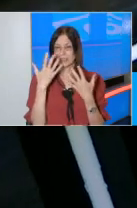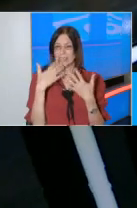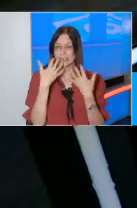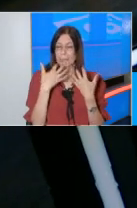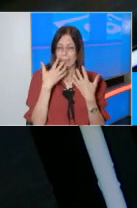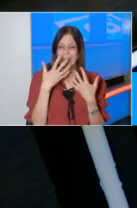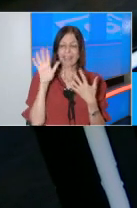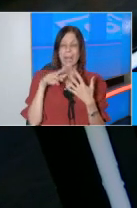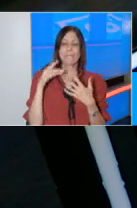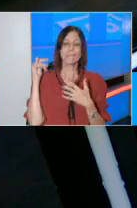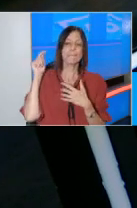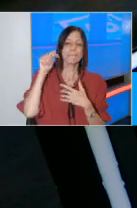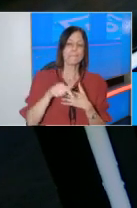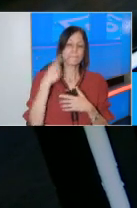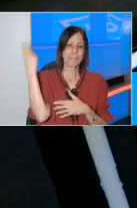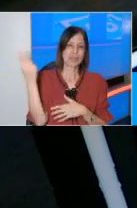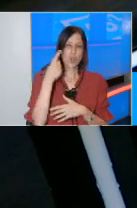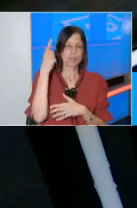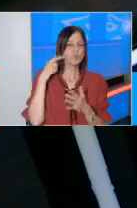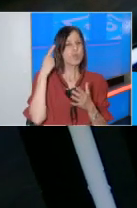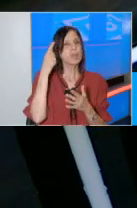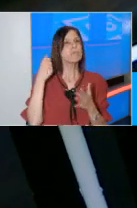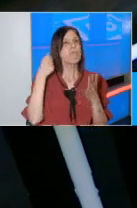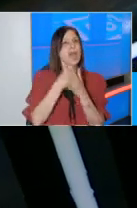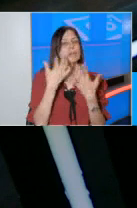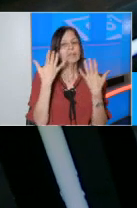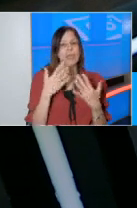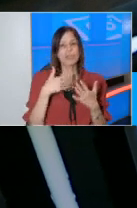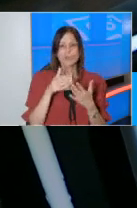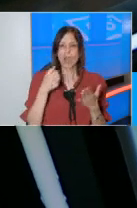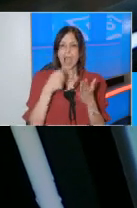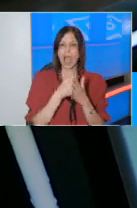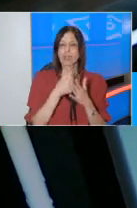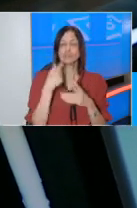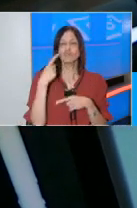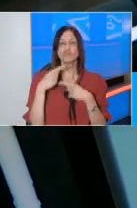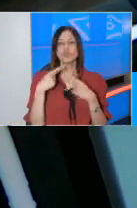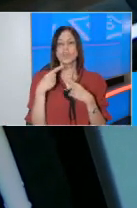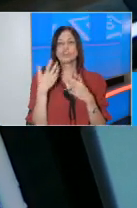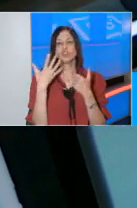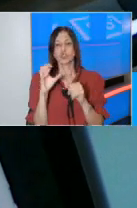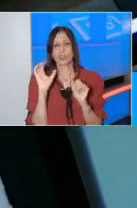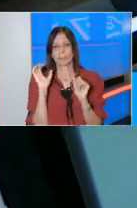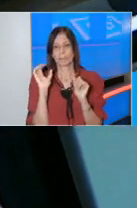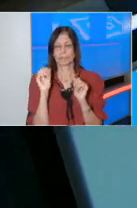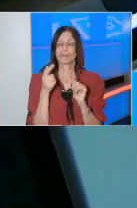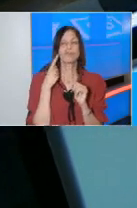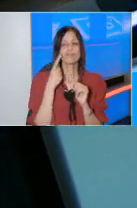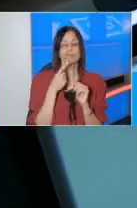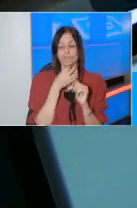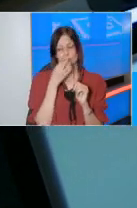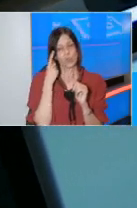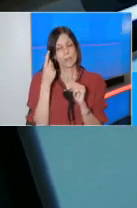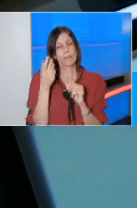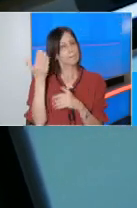של אנשים, זה, אנחנו יודעים עד מתי זה נמשך? זה באמת עד שנות ה-70? זה נמשך עד שנות ה-60. עד שנות ה-60. ואנחנו יודעים, בזמנו